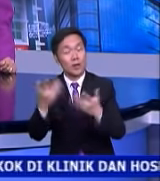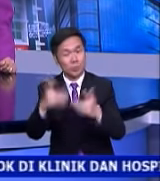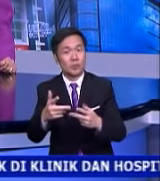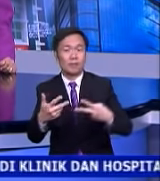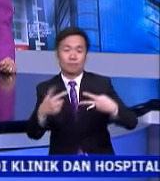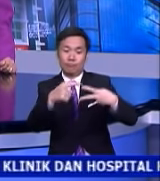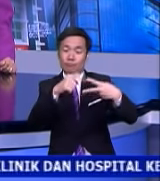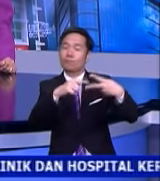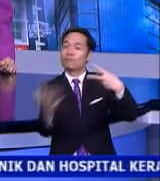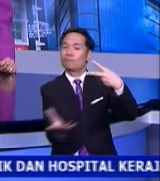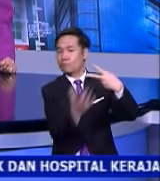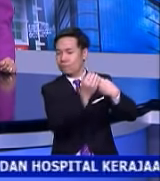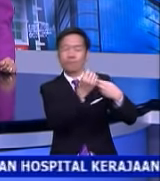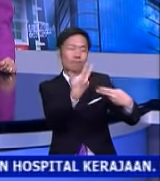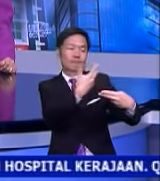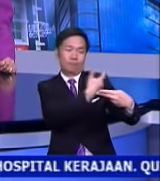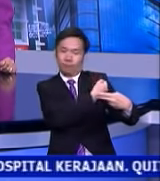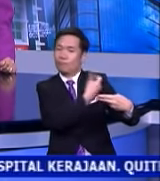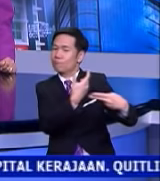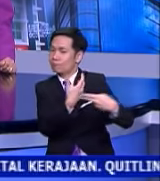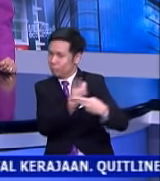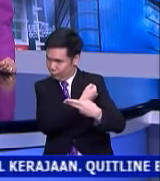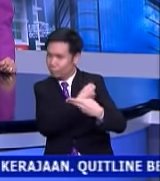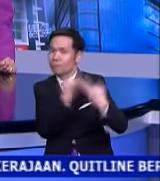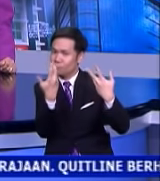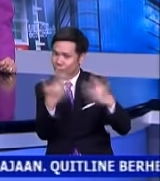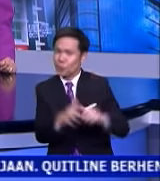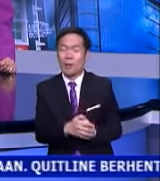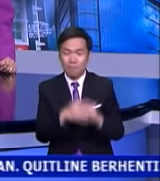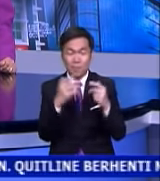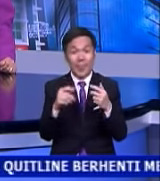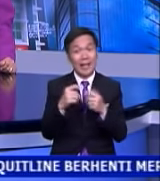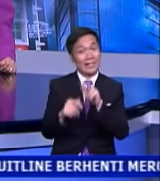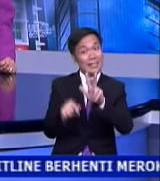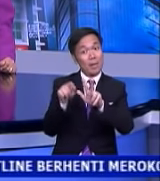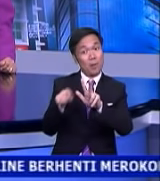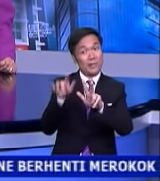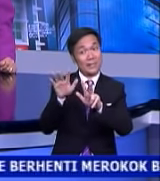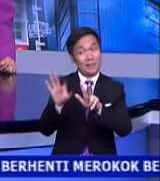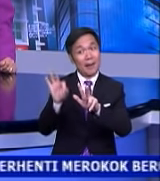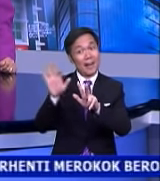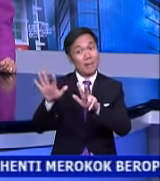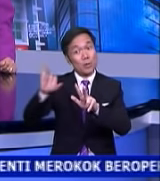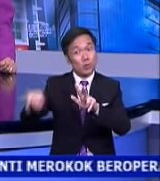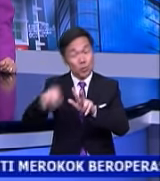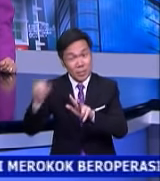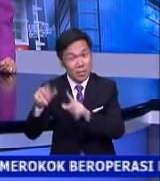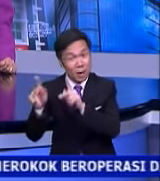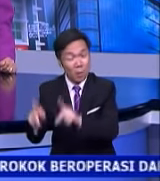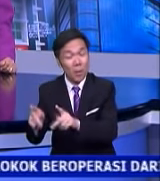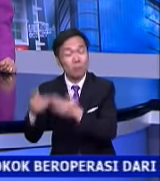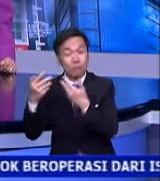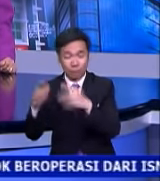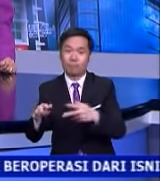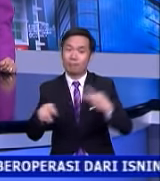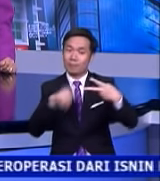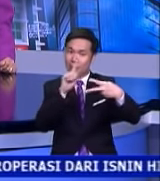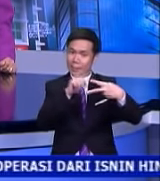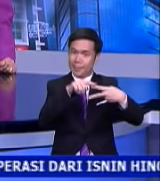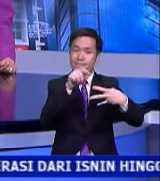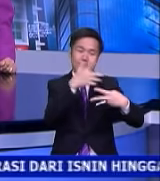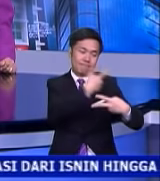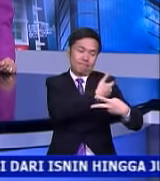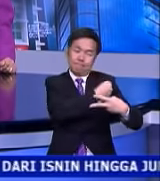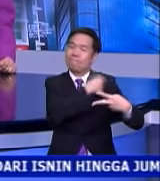dos dua vaksin COVID-19 dan seramai 3.95 juta individu telah menerima dos yang